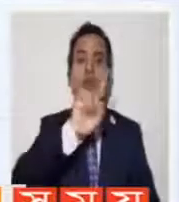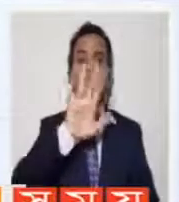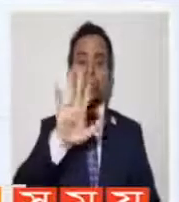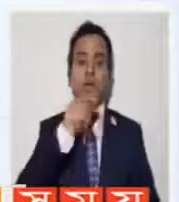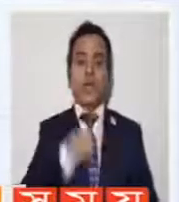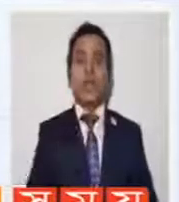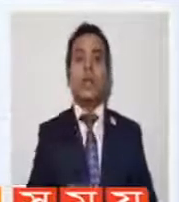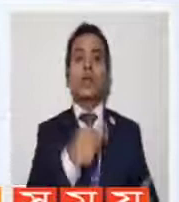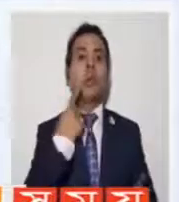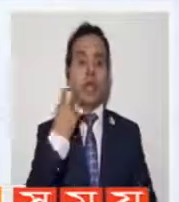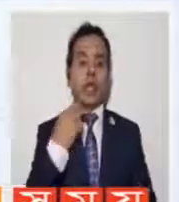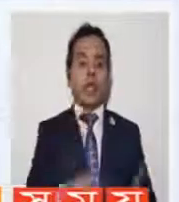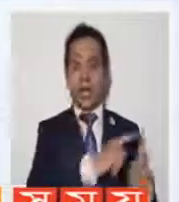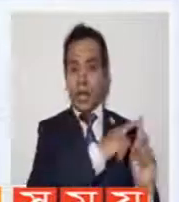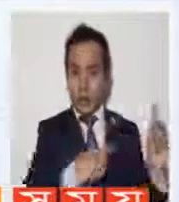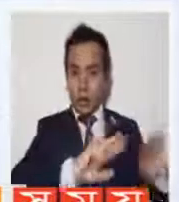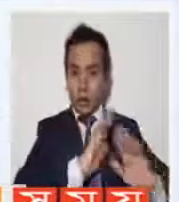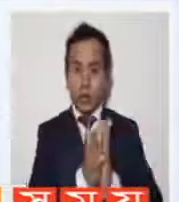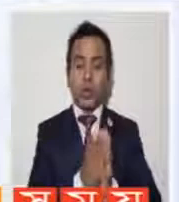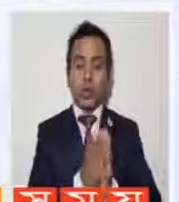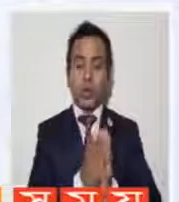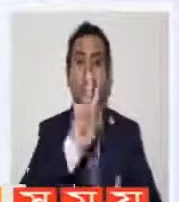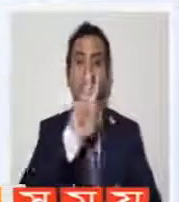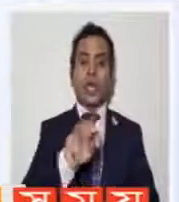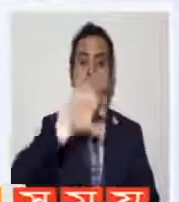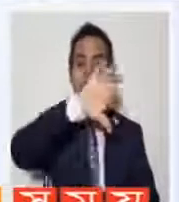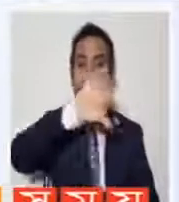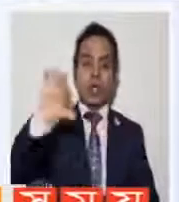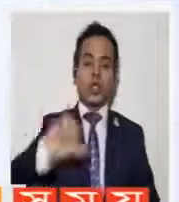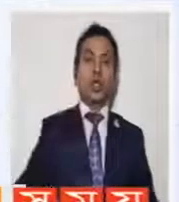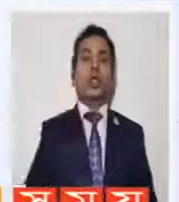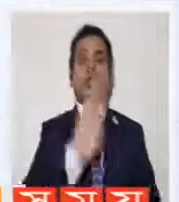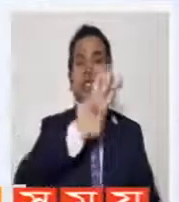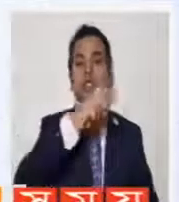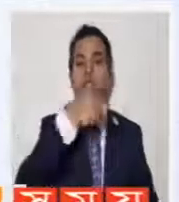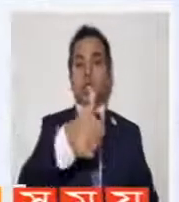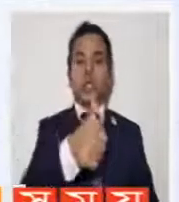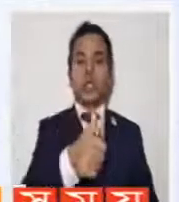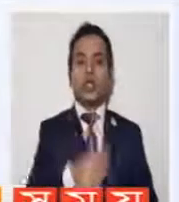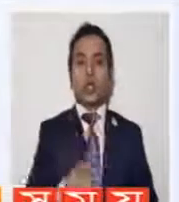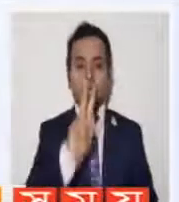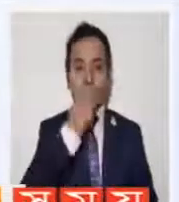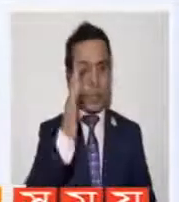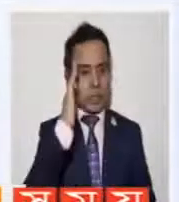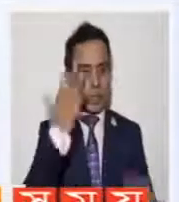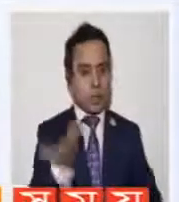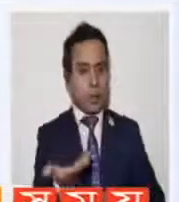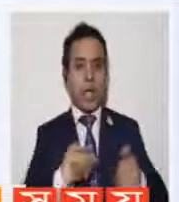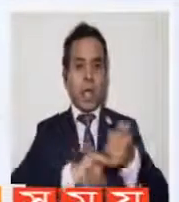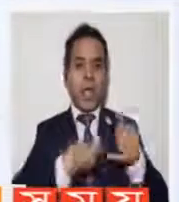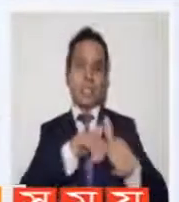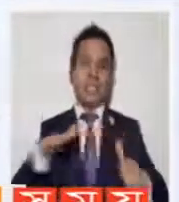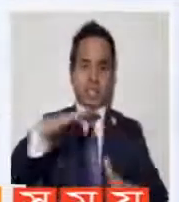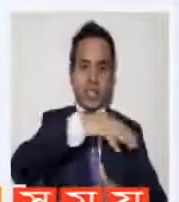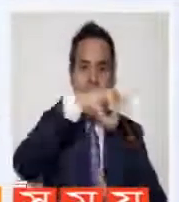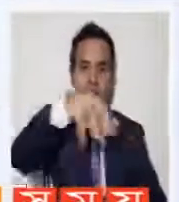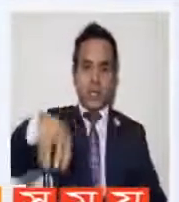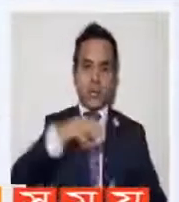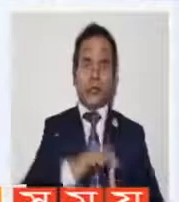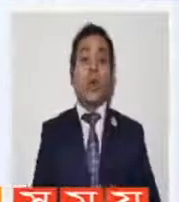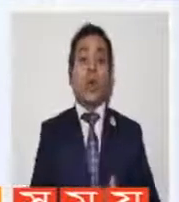দুঃখিত ১০জন এবং এ পর্যন্ত ৮১,৮০৮জন। মৃত্যুবরণ করেছেন ১১৫জন এবং এ পর্যন্ত